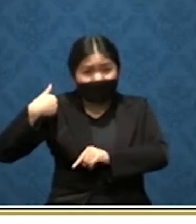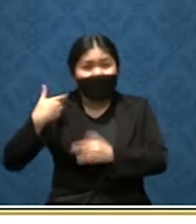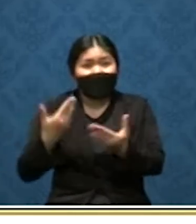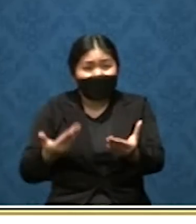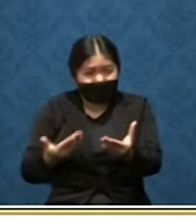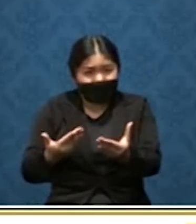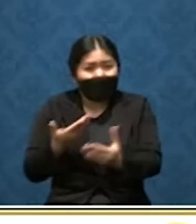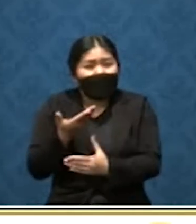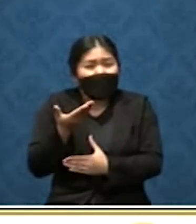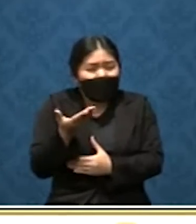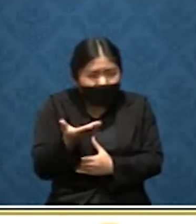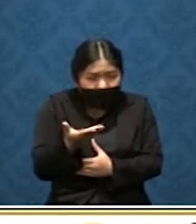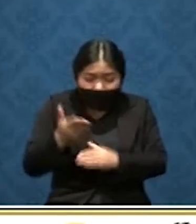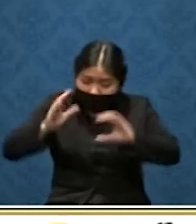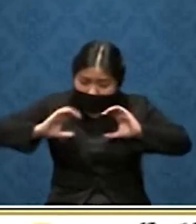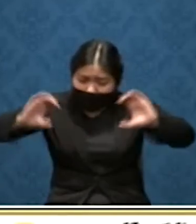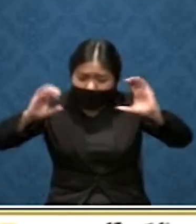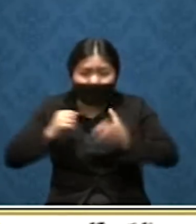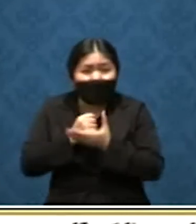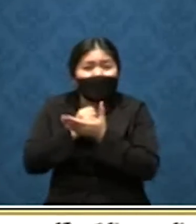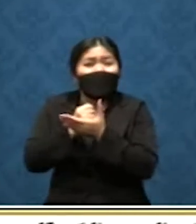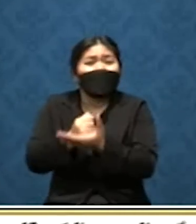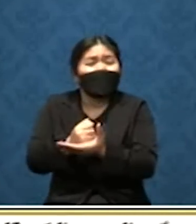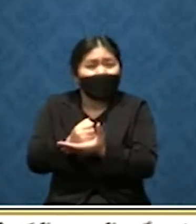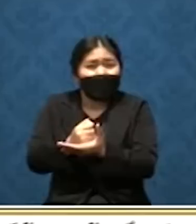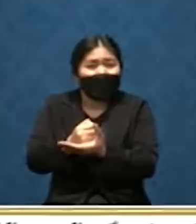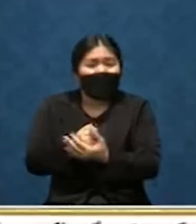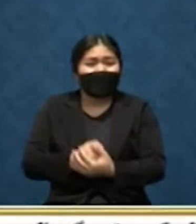องในทางภาพรชช่วยเหลอด้ค่ะ